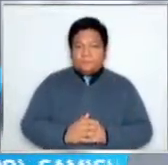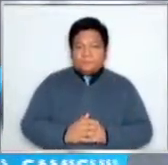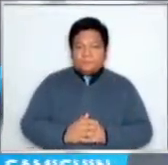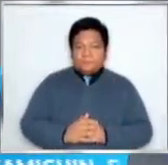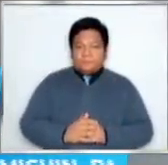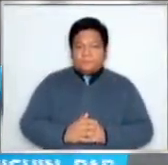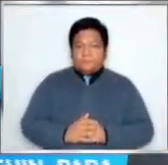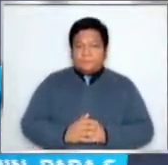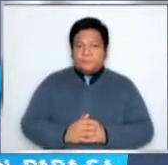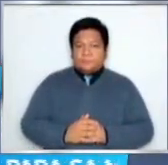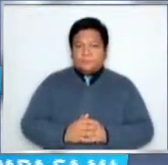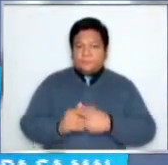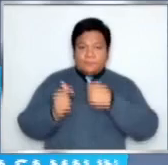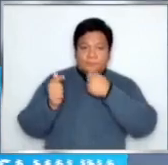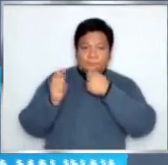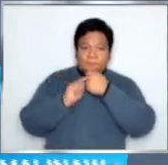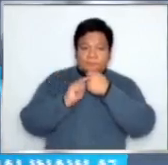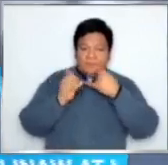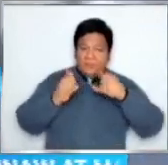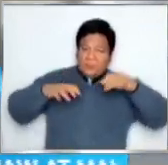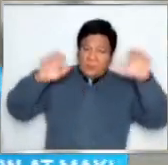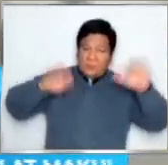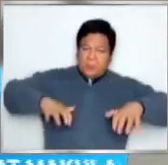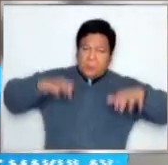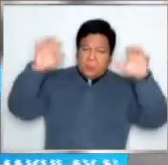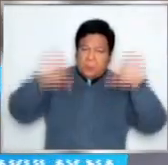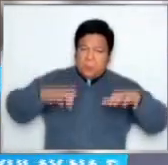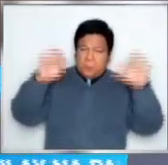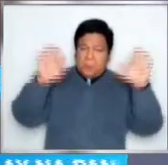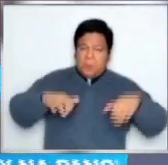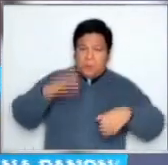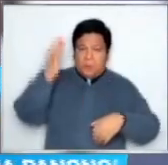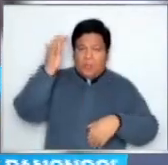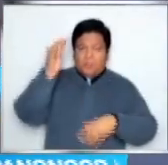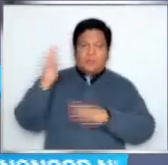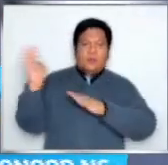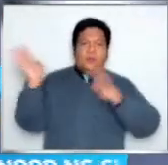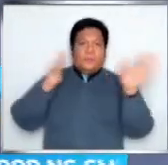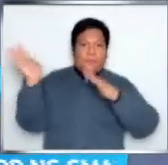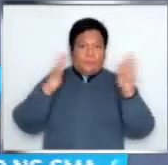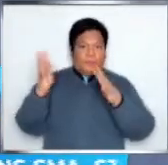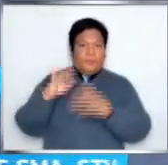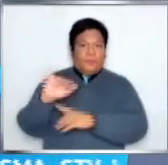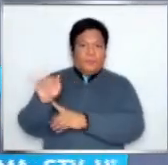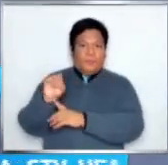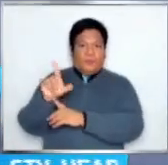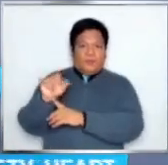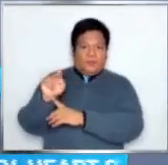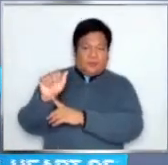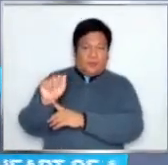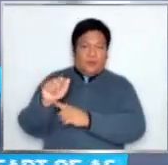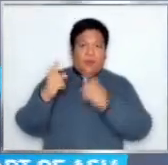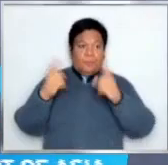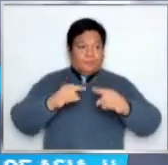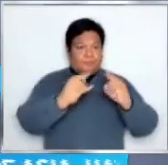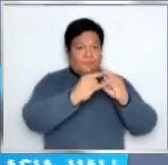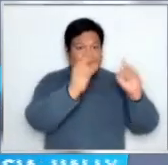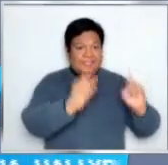Sa lakas ng ulan at hanging dala ng bagyong Julina, naggalat na mga nagtumbahang tent sa labas ng Borongan City